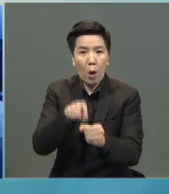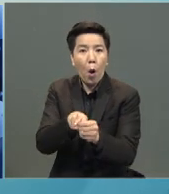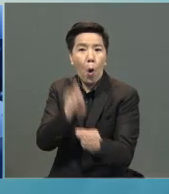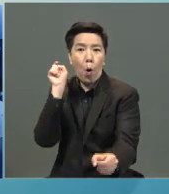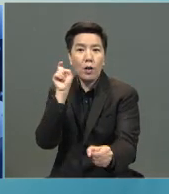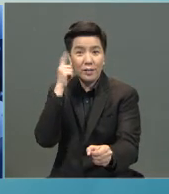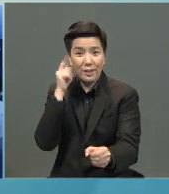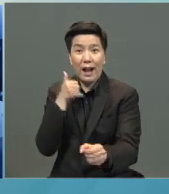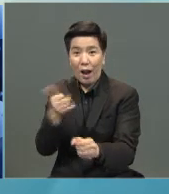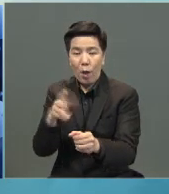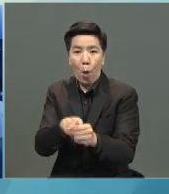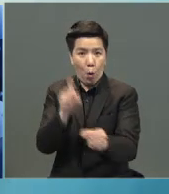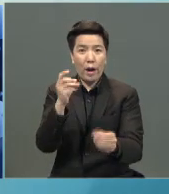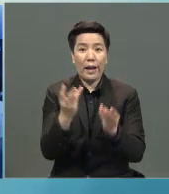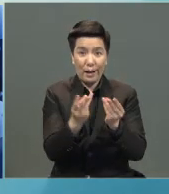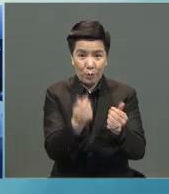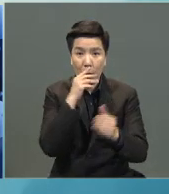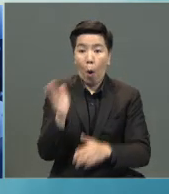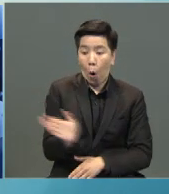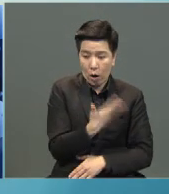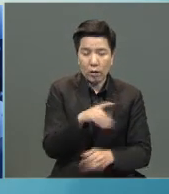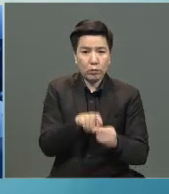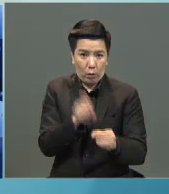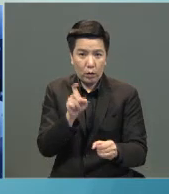นะครับหลังจากใช้บริการเรียบร้อยไปแล้วนะครับเมื่อไหร่ก็ได้เช่นกรณีที่ท่านถือของอยู่ยังไม่สะดวกจะเช็คเอาท์ท่านมานั่งอยู่ในรถเอาของโหลดให้เรียบร้อยของวางไว้เรียบร้อยซะก่อนนะครับในรถนะครับในกระบะท้ายหรือยังไงก็ในที่ท่านเก็บของเรียบร้อยนะครับท่านก็สามารถยืนเช็คเอาท์ได้นะครับเท่านี้คนก็ถามผมอีกว่ามาเช็คเอาทีหลังเราจะเป็นอะไรไหมบอกถ้าในเรื่องความสะดวกเราคิดว่าความสะดวกนี้เลือกหน่วยให้ท่านนะครับแต่ท่านก็ต้องพยายามเช็คเอาให้เร็วนะครับไม่งั้นเดี๋ยวท่านจะติดเข้าไปในกลุ่มที่ถ้าเกิดมีเคสมีอะไรขึ้นมาเราต้องมีการติดตามและสอบสวนโรคท่านก็จะเข้าไปด้วยฉะนั้นถ้าท่านทำได้ก็เช็คเอาให้เร็วที่สุดนะครับ2ตัวแอพพลิเคชั่นนะครับที่รันบนแพลตฟอร์มไทยชนะเนี่ยนะครับที่เราเลือกแอปพลิเคชันชัยชนะเนี่ยมีข้อดีอันหนึ่งคือป้องกันคิวอาร์โค้ดปลอมคราวนี้คิวอาร์โค้ดปลอมที่ท่านกลัว